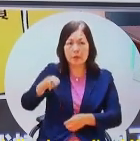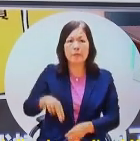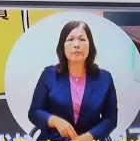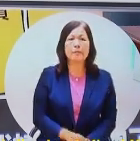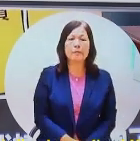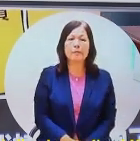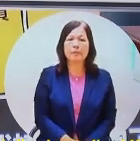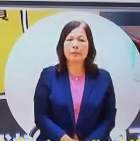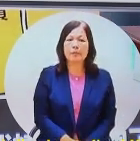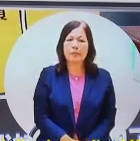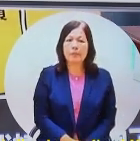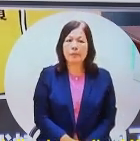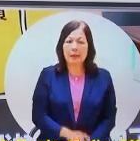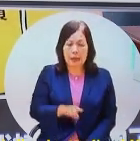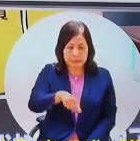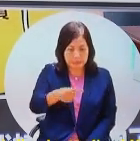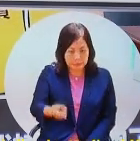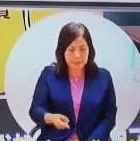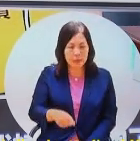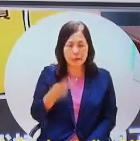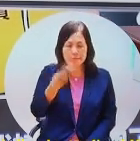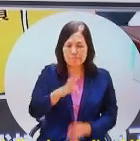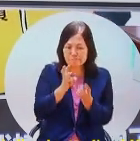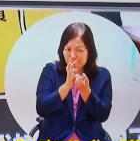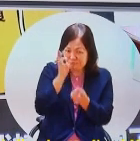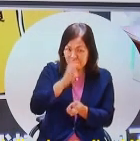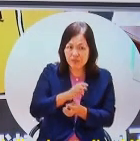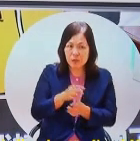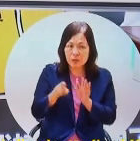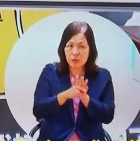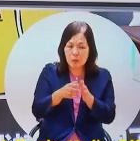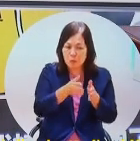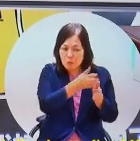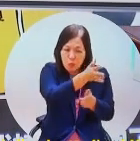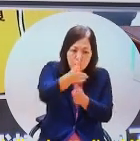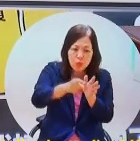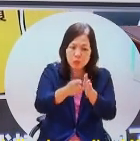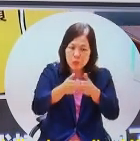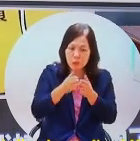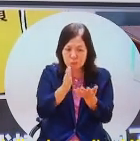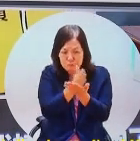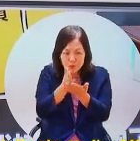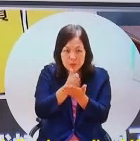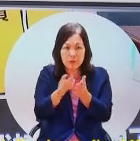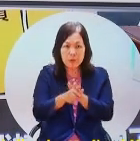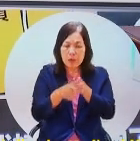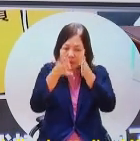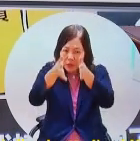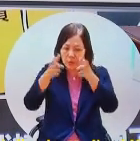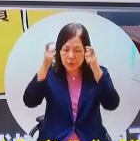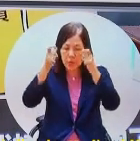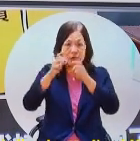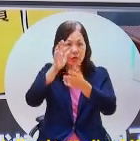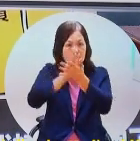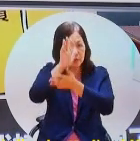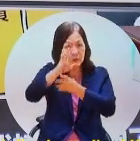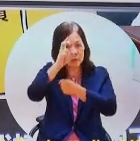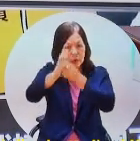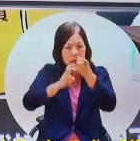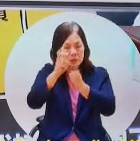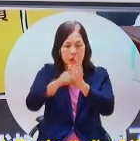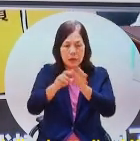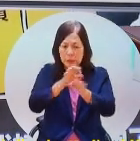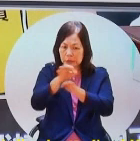接下来，请你们仔细的来做一个需求的评估，针对我们高雄未来20年将来的经济的发